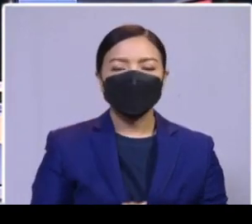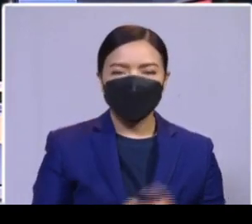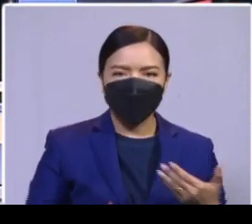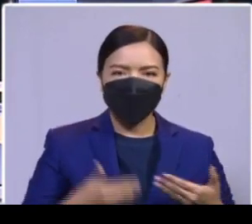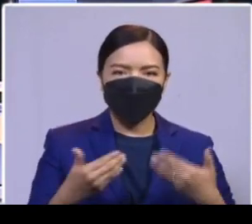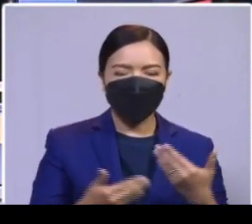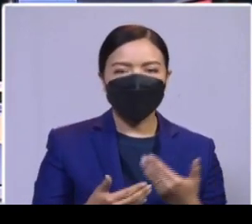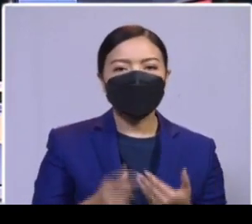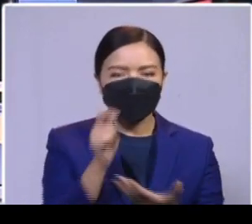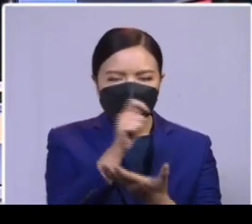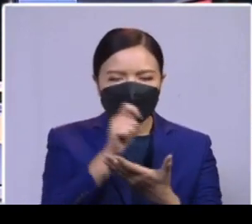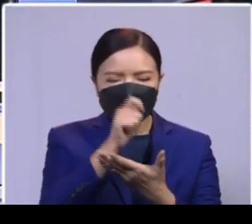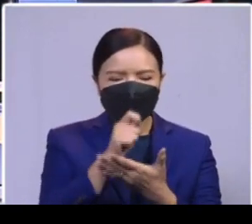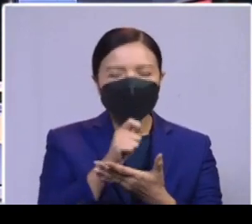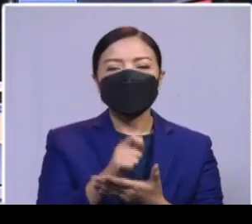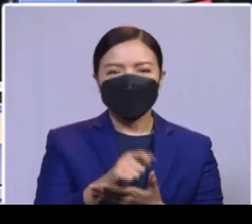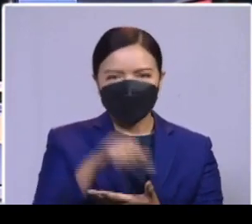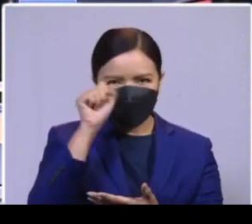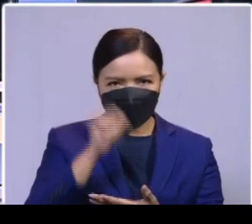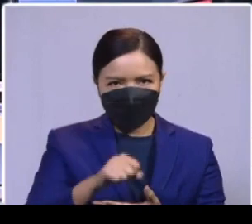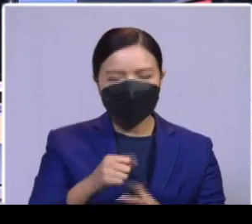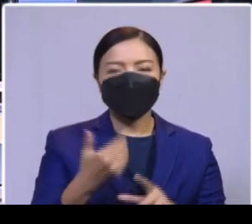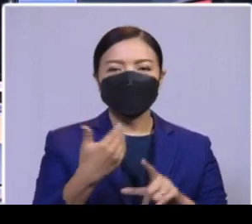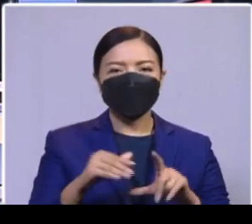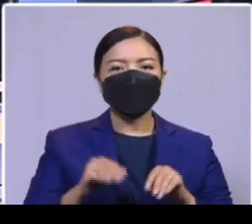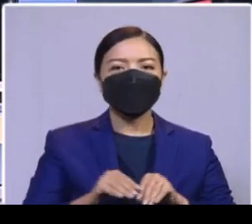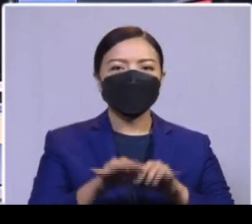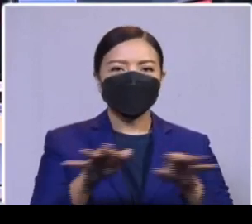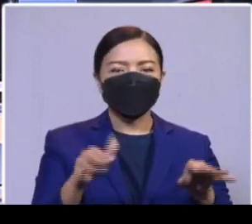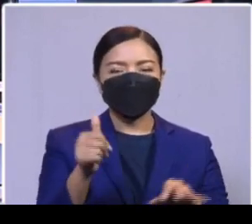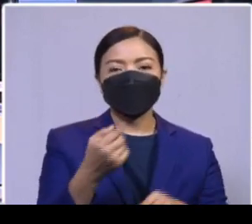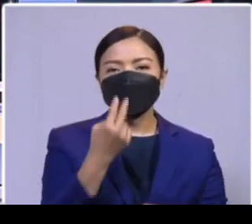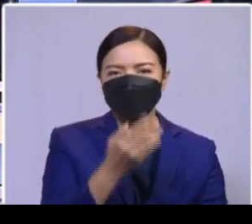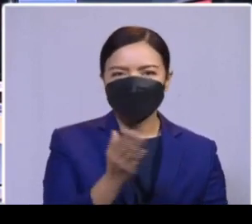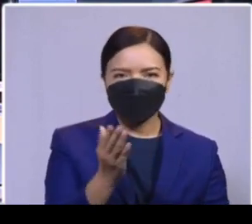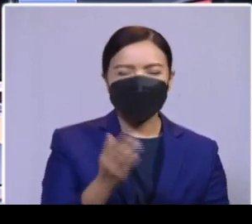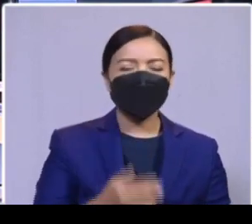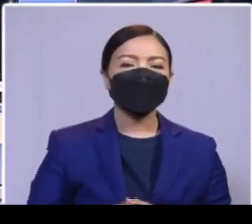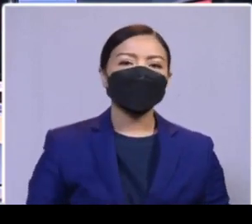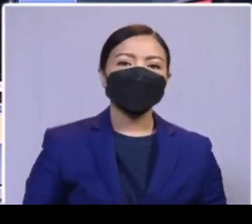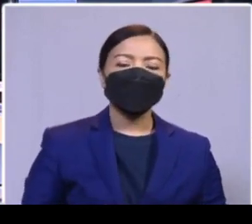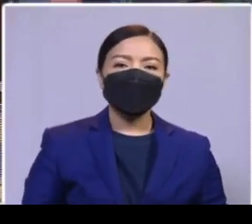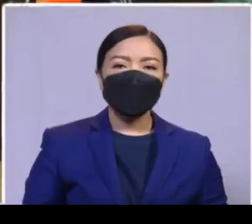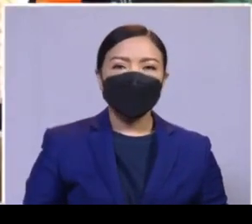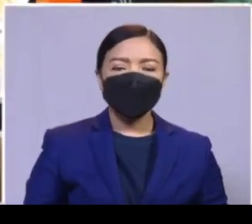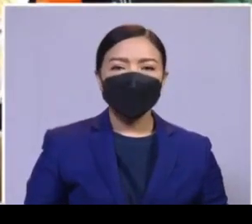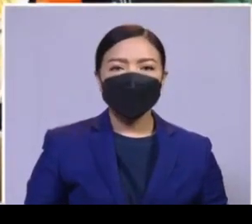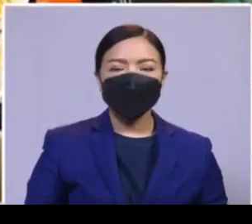การนักสืบสายชัวชัวก่อนแชร์สโมสรทริกออทัสติดตามได้จากรายงานค่ะ